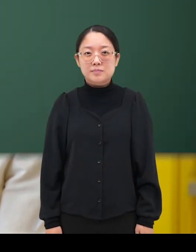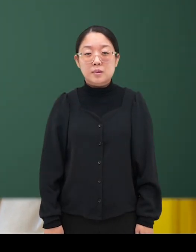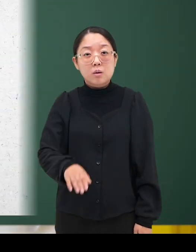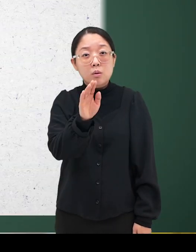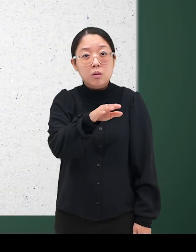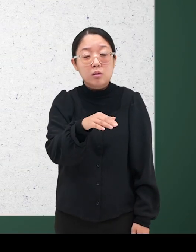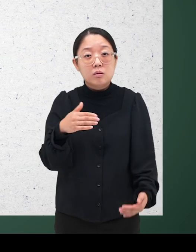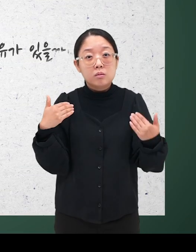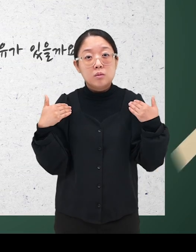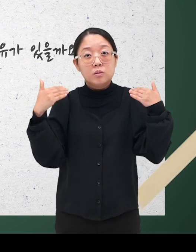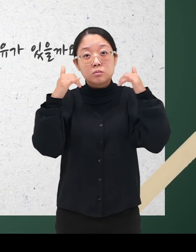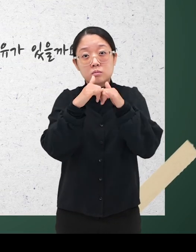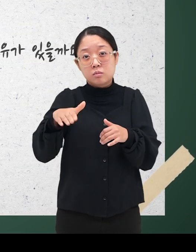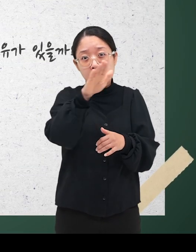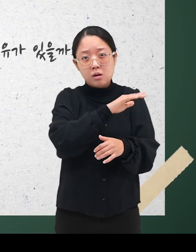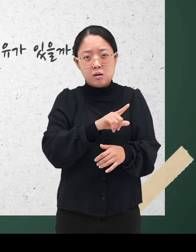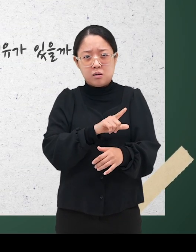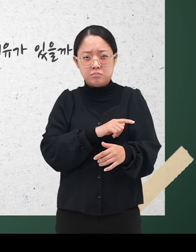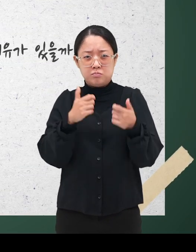같습니다.